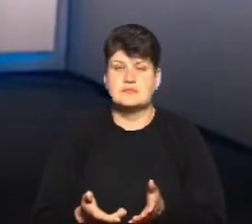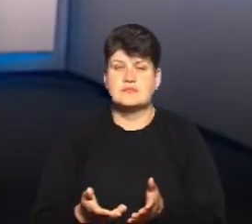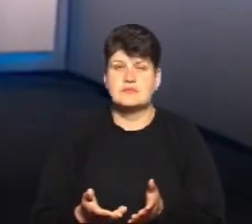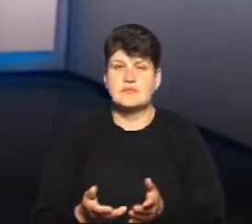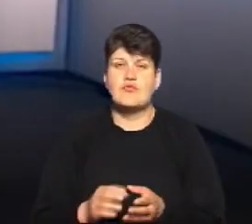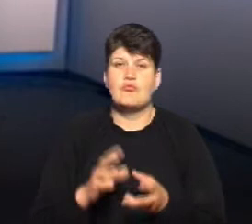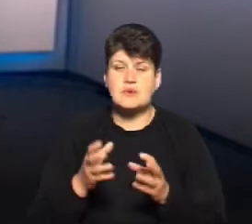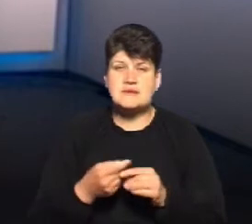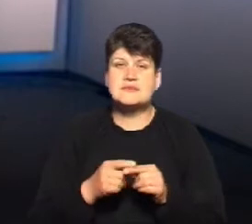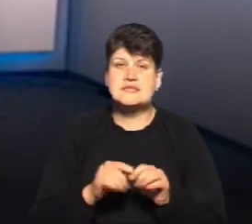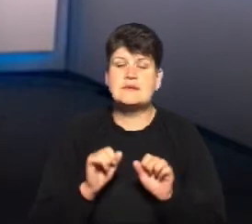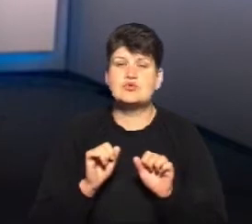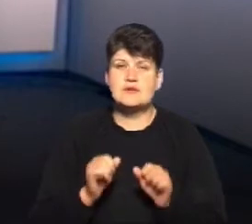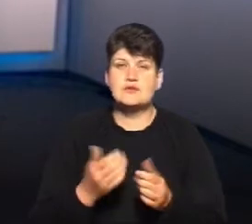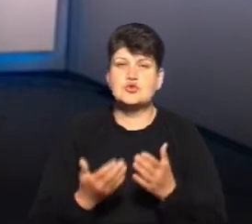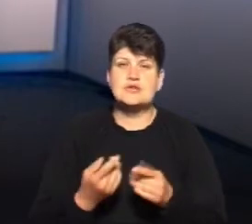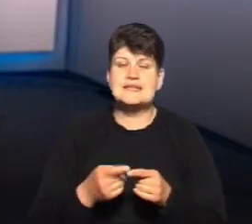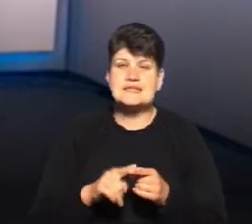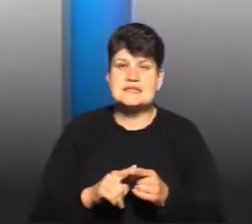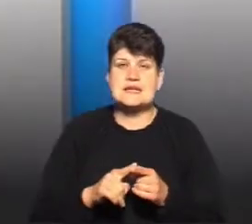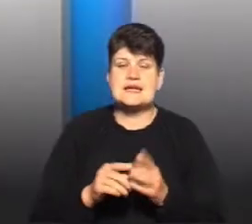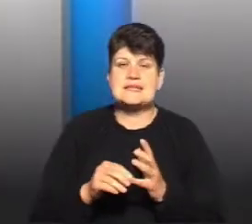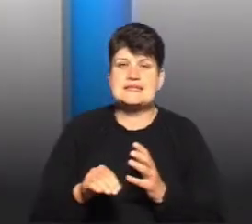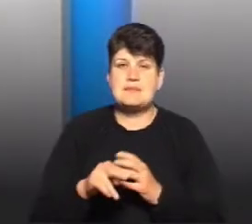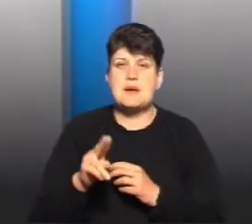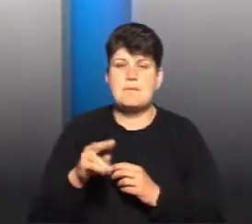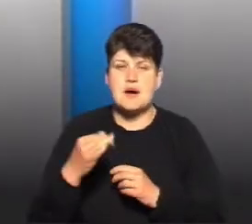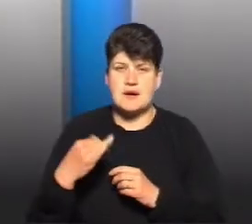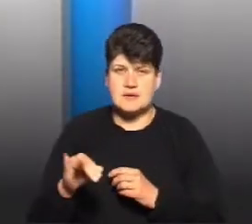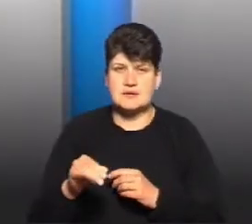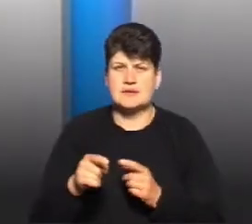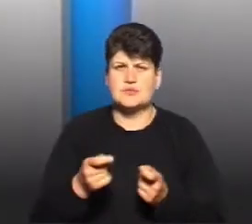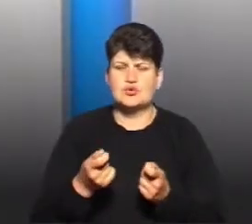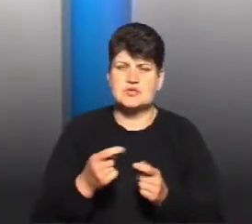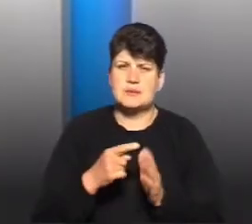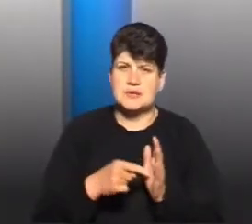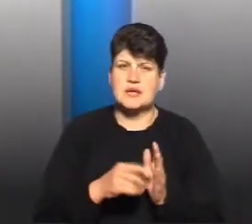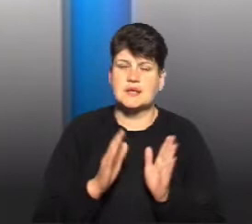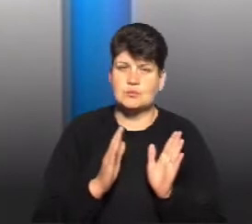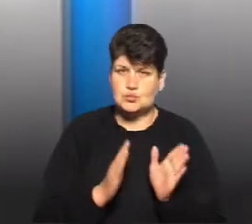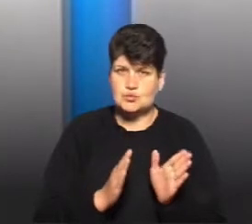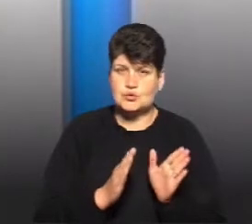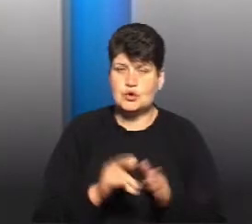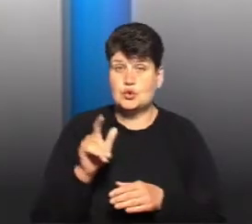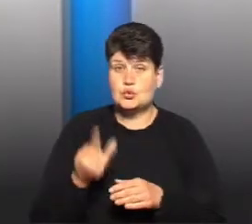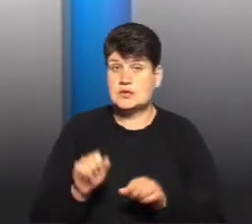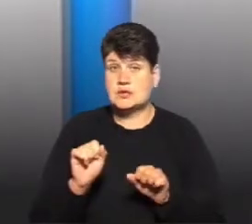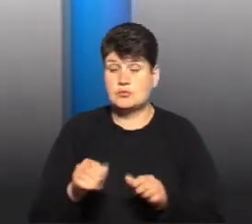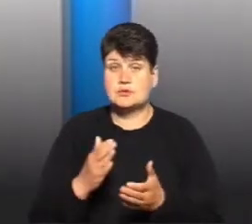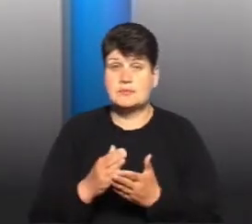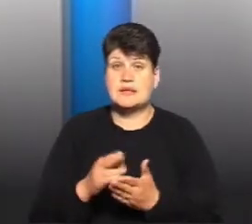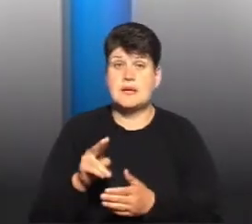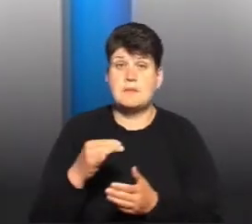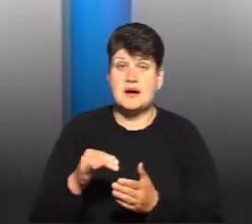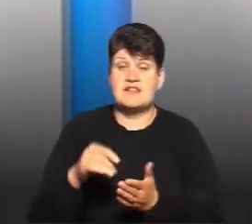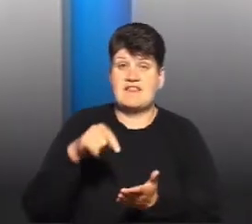можливий за умови, якщо це землі пайові. Тому фактично там це дійсно тут трошки буде питання, тому що людина може мати пай всередині земельного масиву,